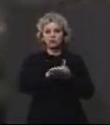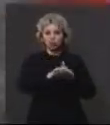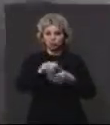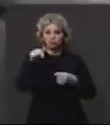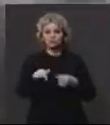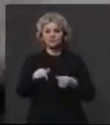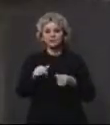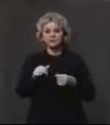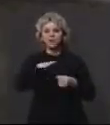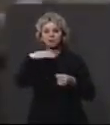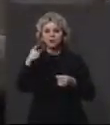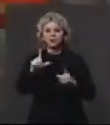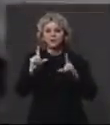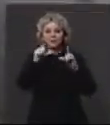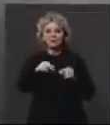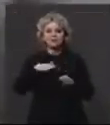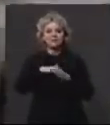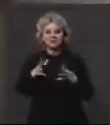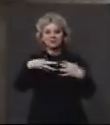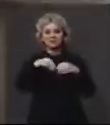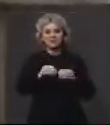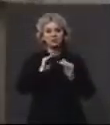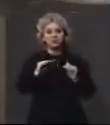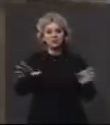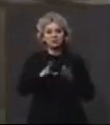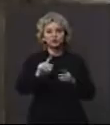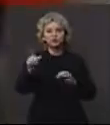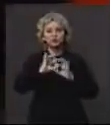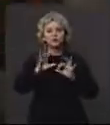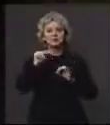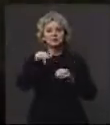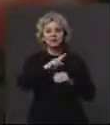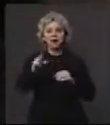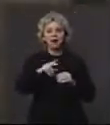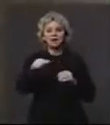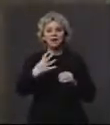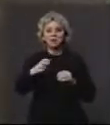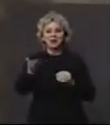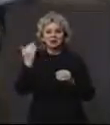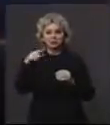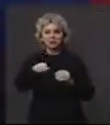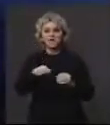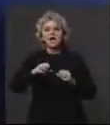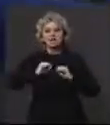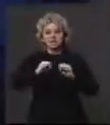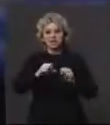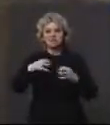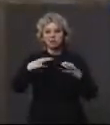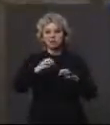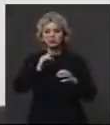дружбе. Многие поехали целыми семьями с детьми, чтобы рассказать им, как прадеды отстояли свободу